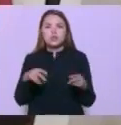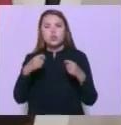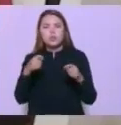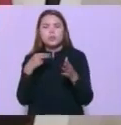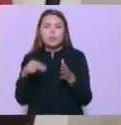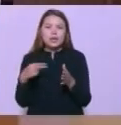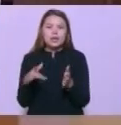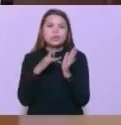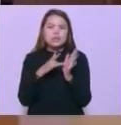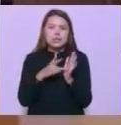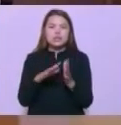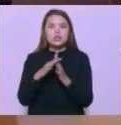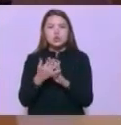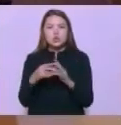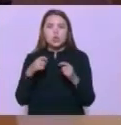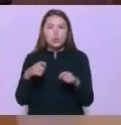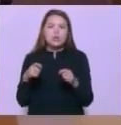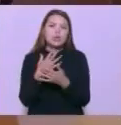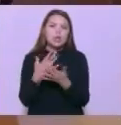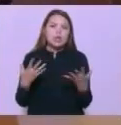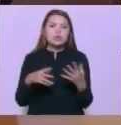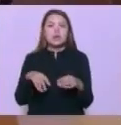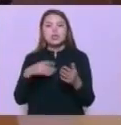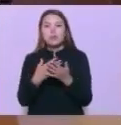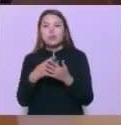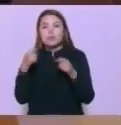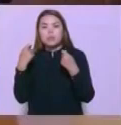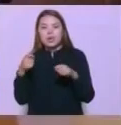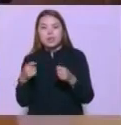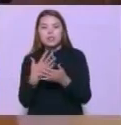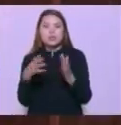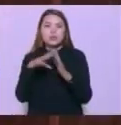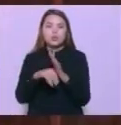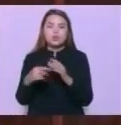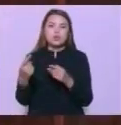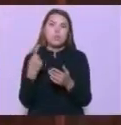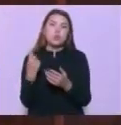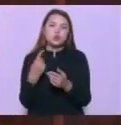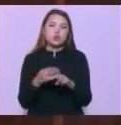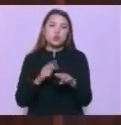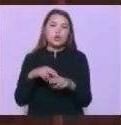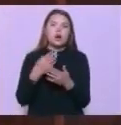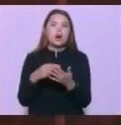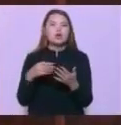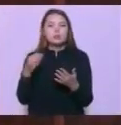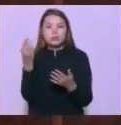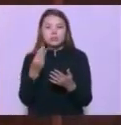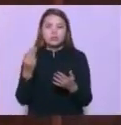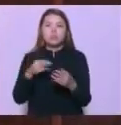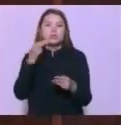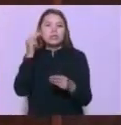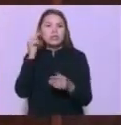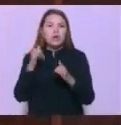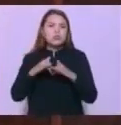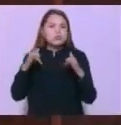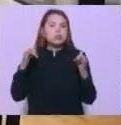туризма и сельского хозяйства. Глава региона отметил, что торговое и экономическое сотрудничество между Мангистауской областью и Китаем постоянно развивается.